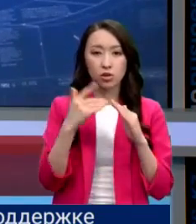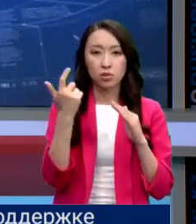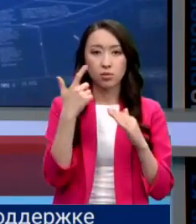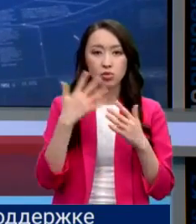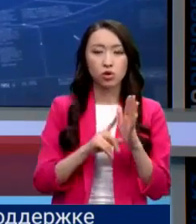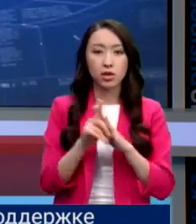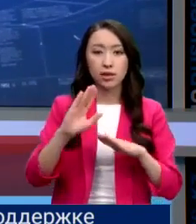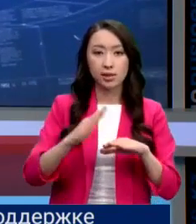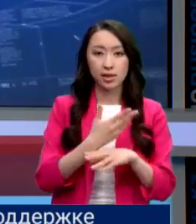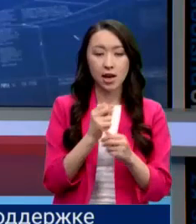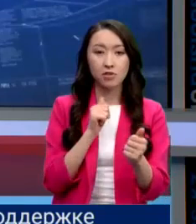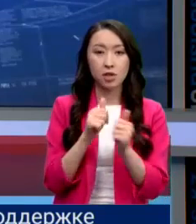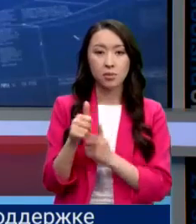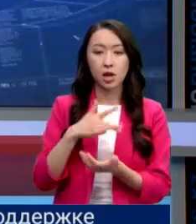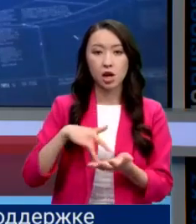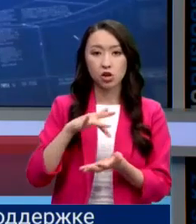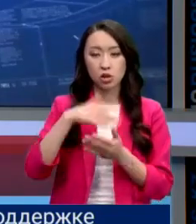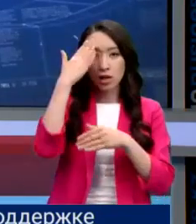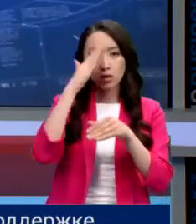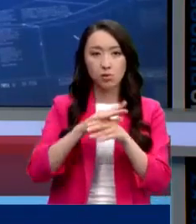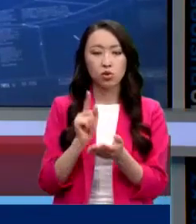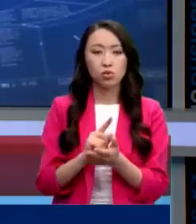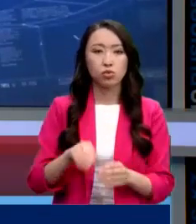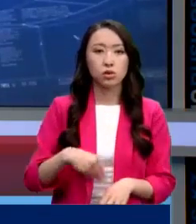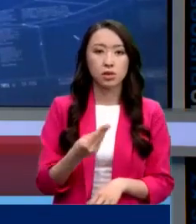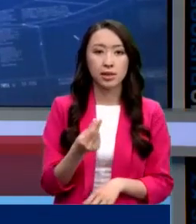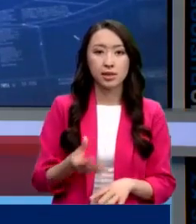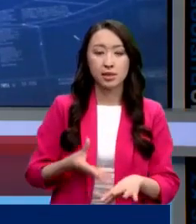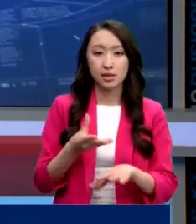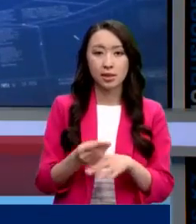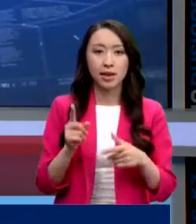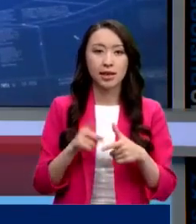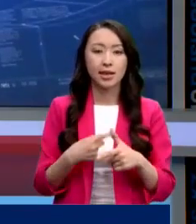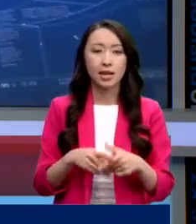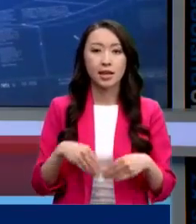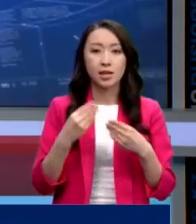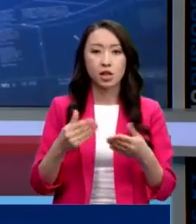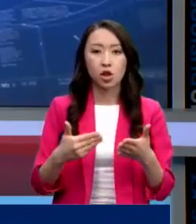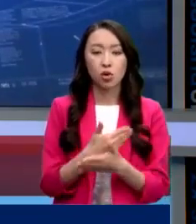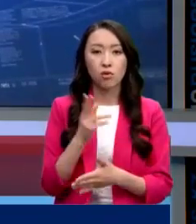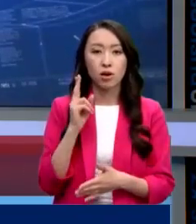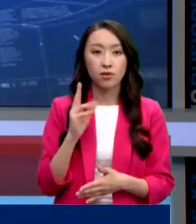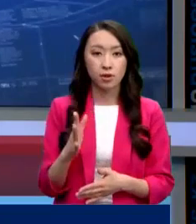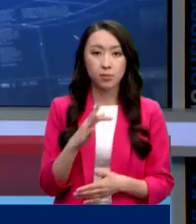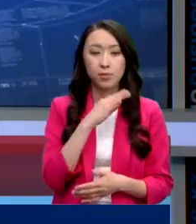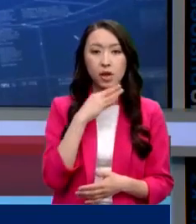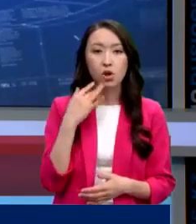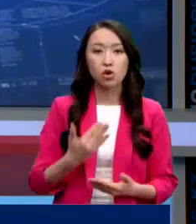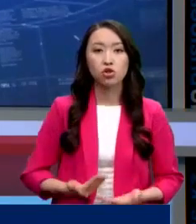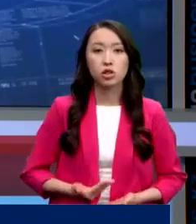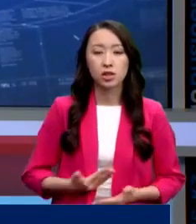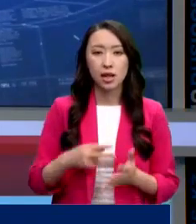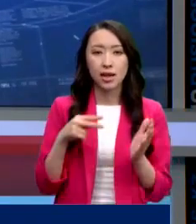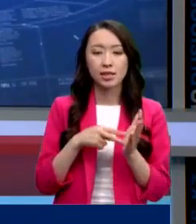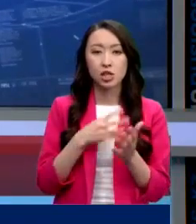начали сносить, а взамен горожанам Акимат должен выплатить денежную компенсацию, ну, либо выдать новые квартиры. Многие жители с оценкой